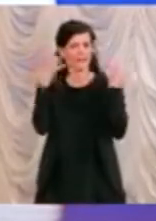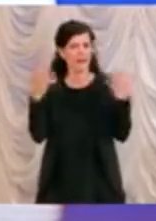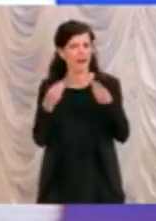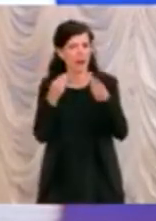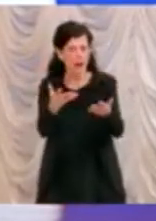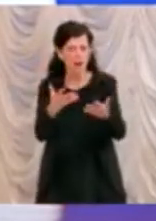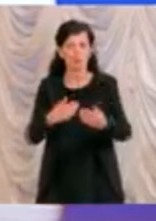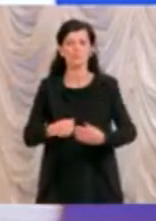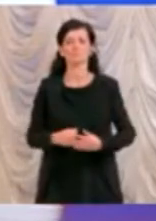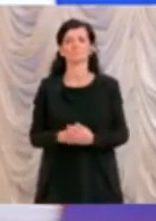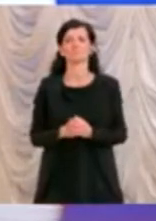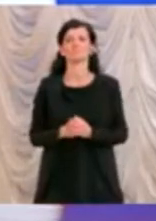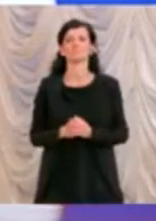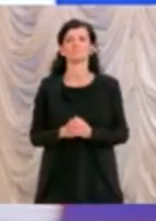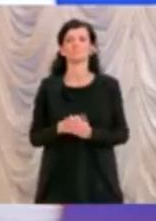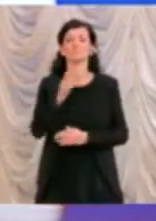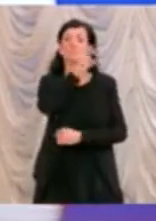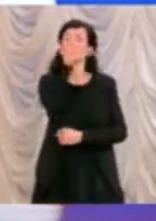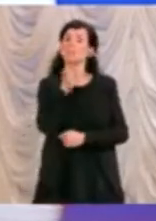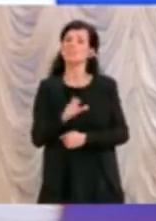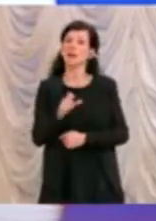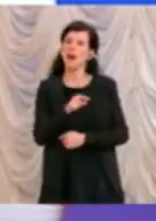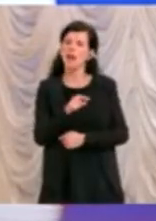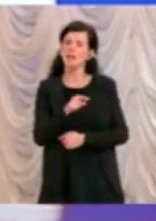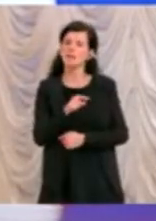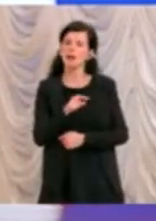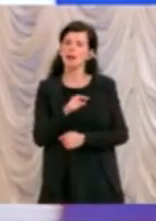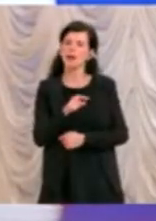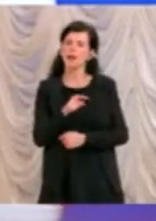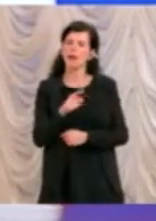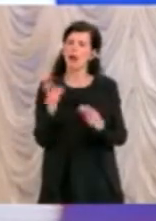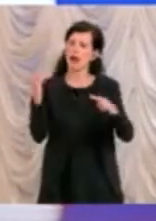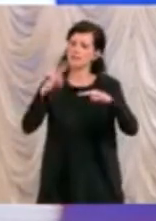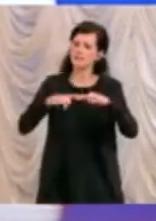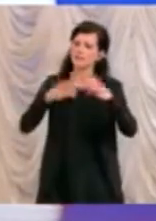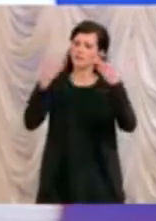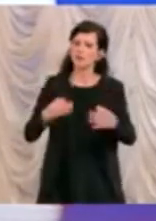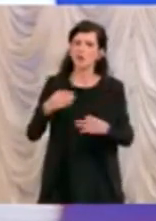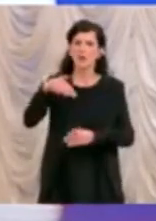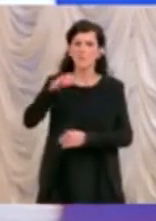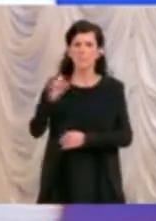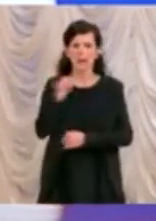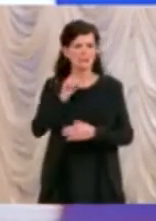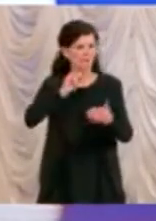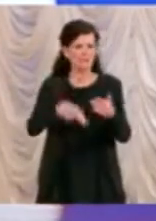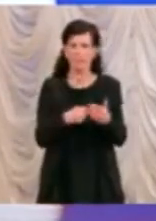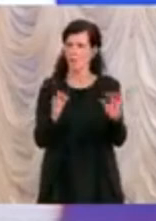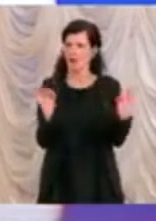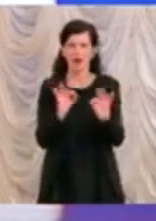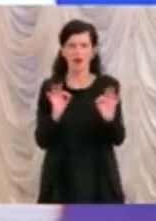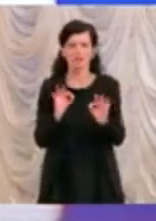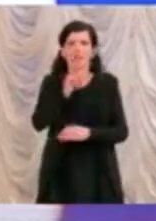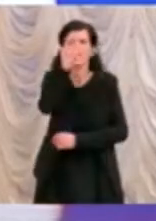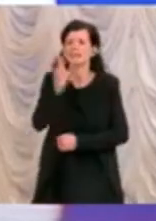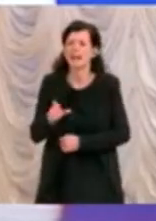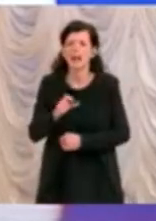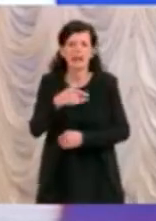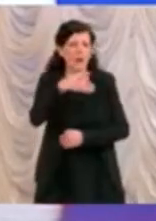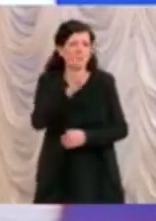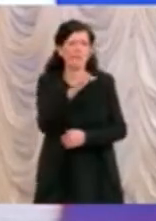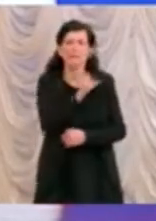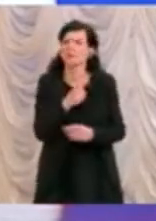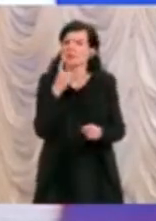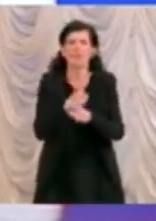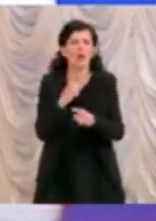l'italia non ha firmato alcuna attivazione del mes non ha bisogno del mess l'ho già